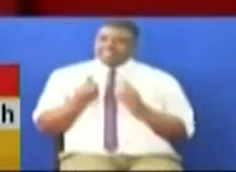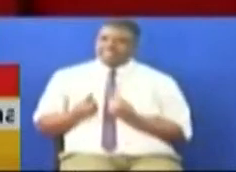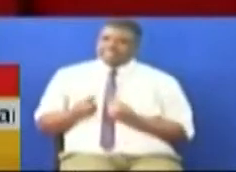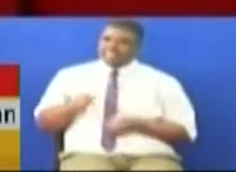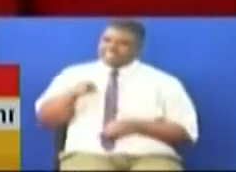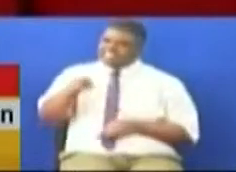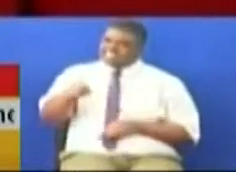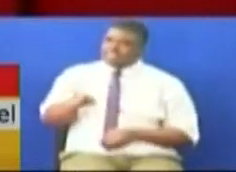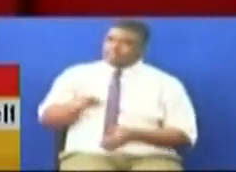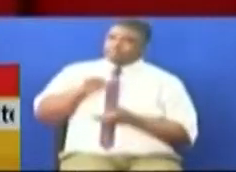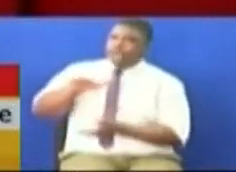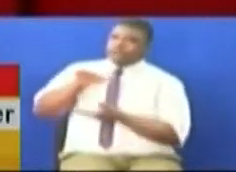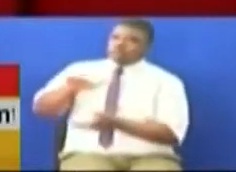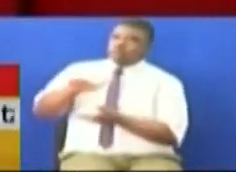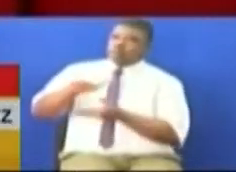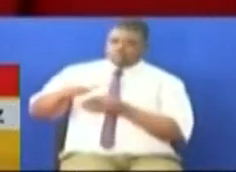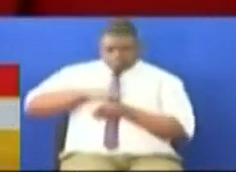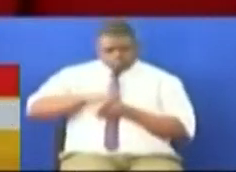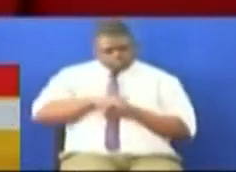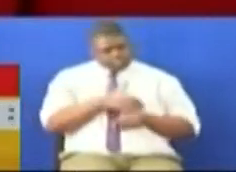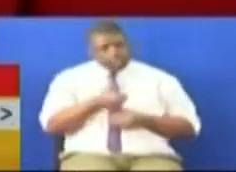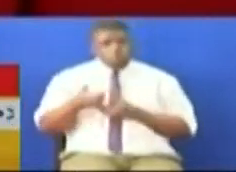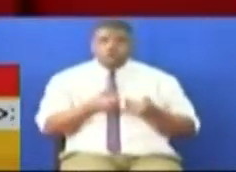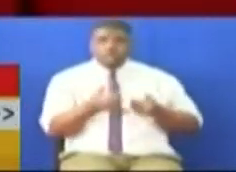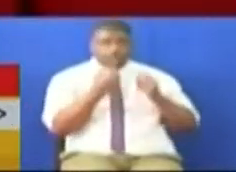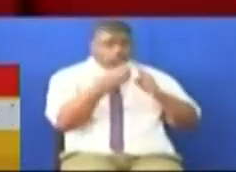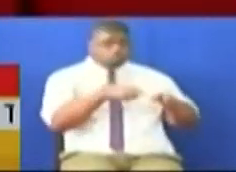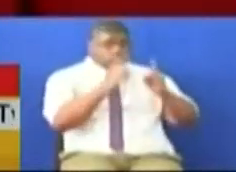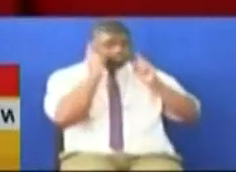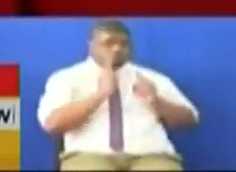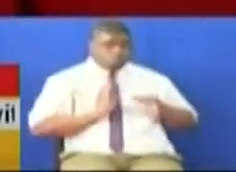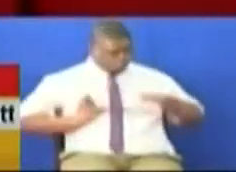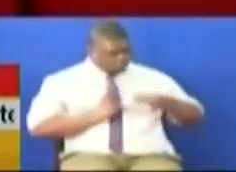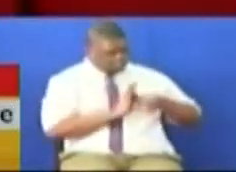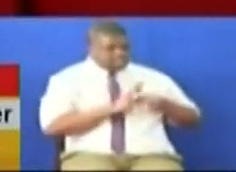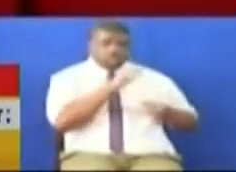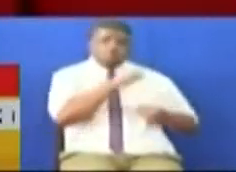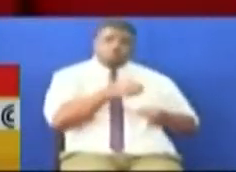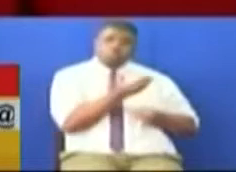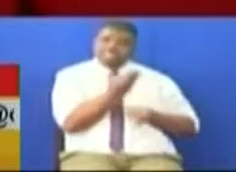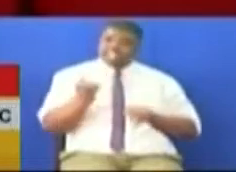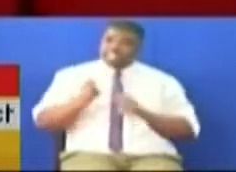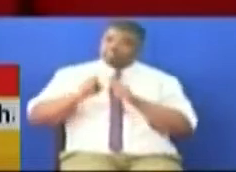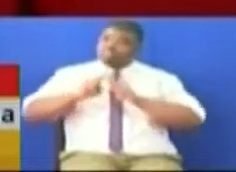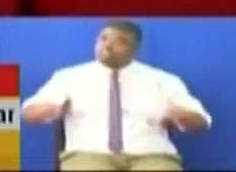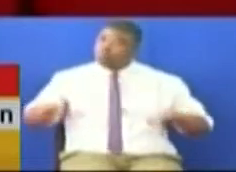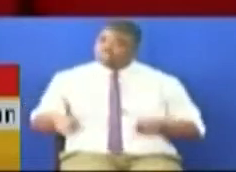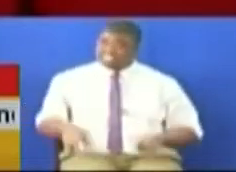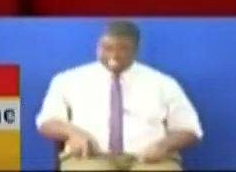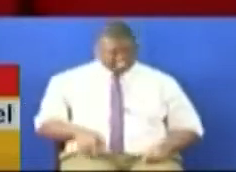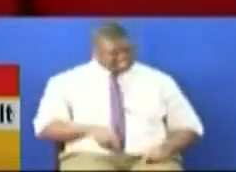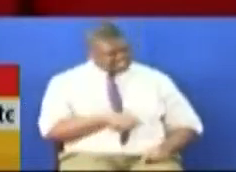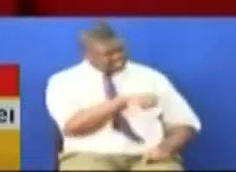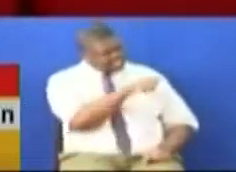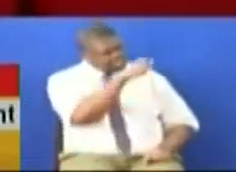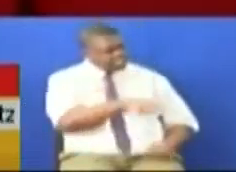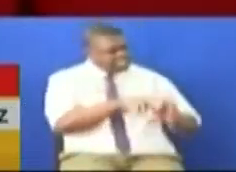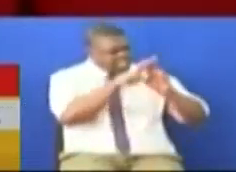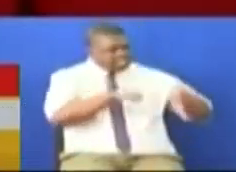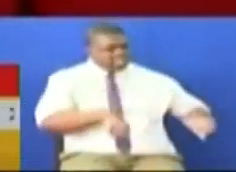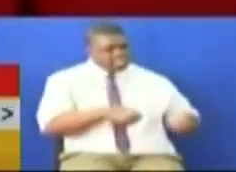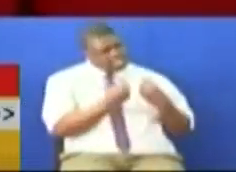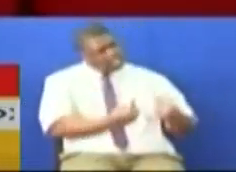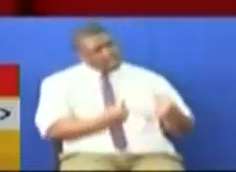bando baada ya kutumika na wanachuo pase wanaunganishwa watu wengine tofauti. Na kitu kingine ambacho CAG alishangaa,